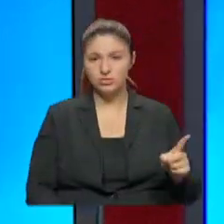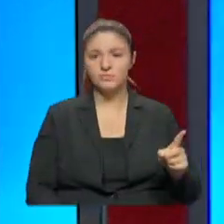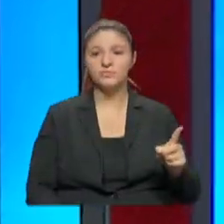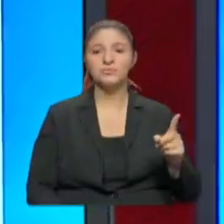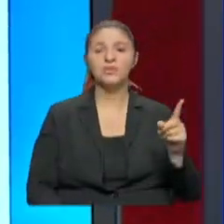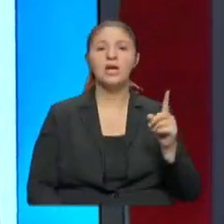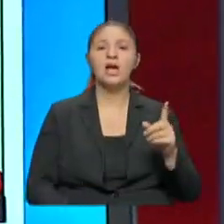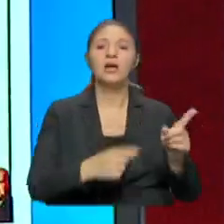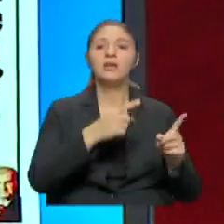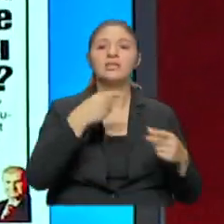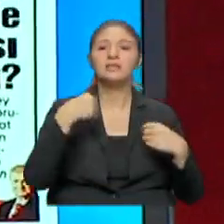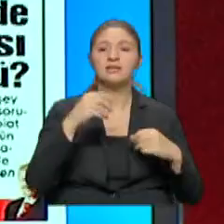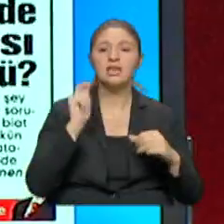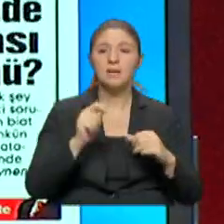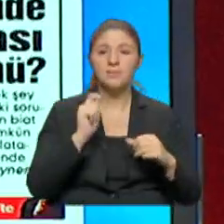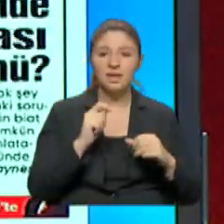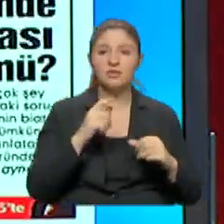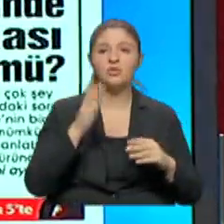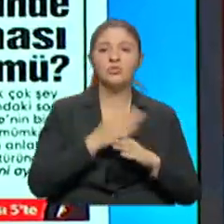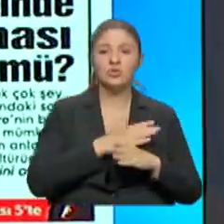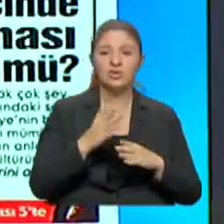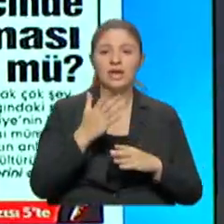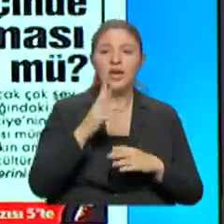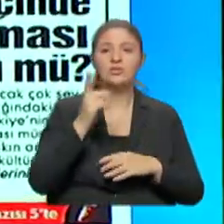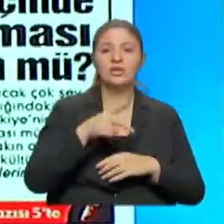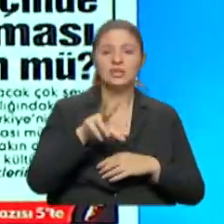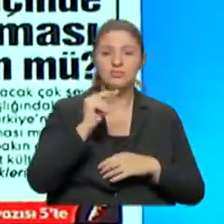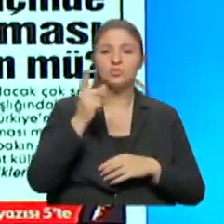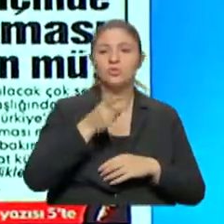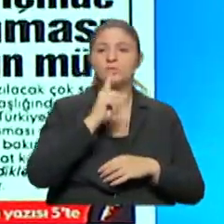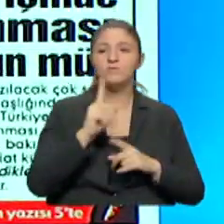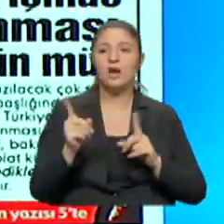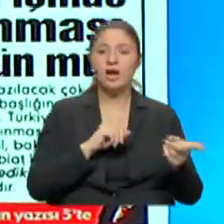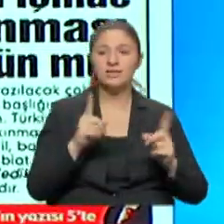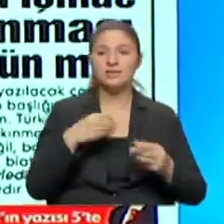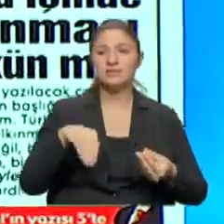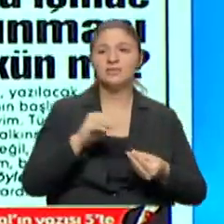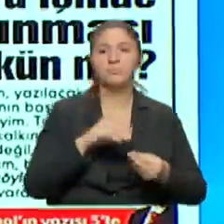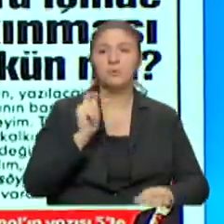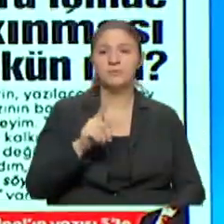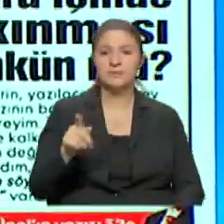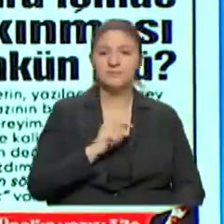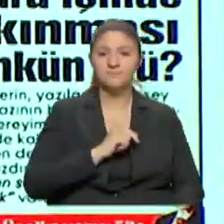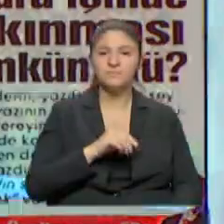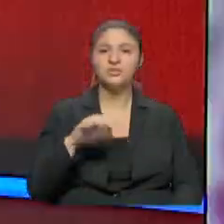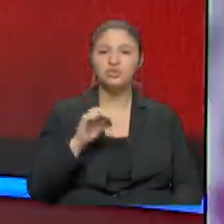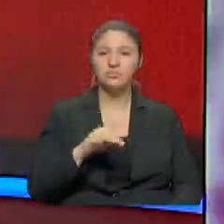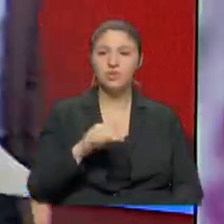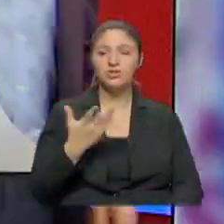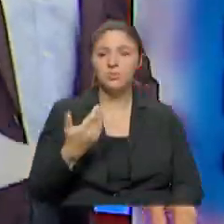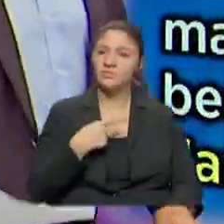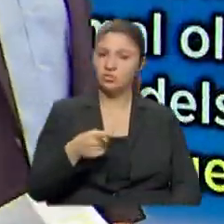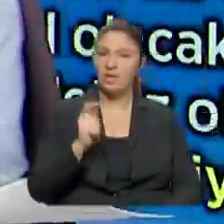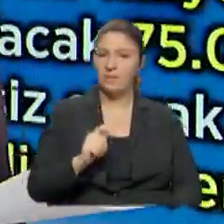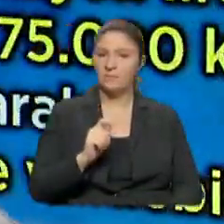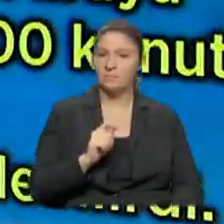aldı. Kantinde satılan ürünlere %70 ile %100 arasında zam yapıldı. Şimdi o zaman biz de